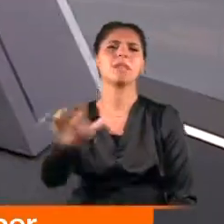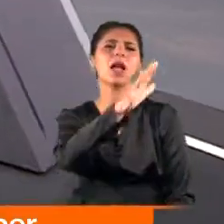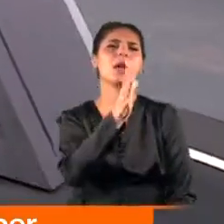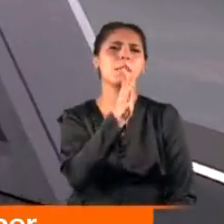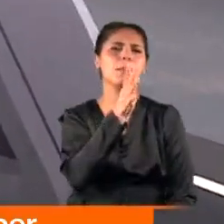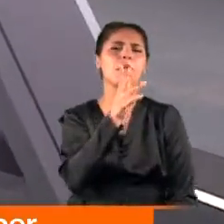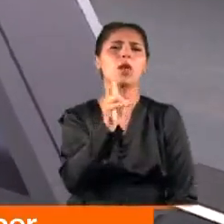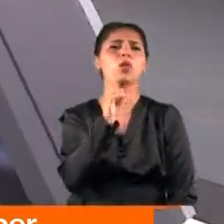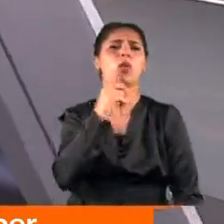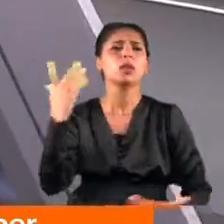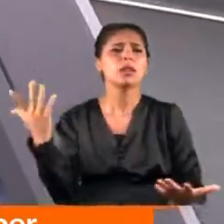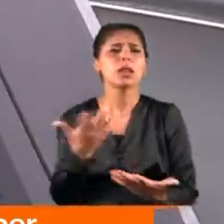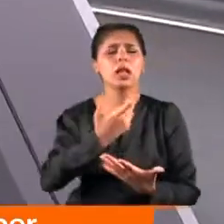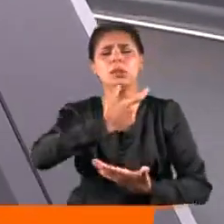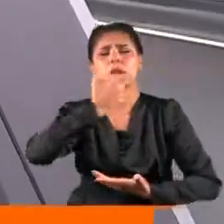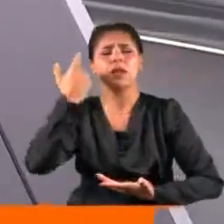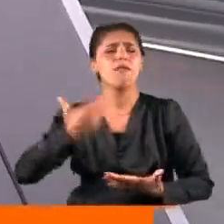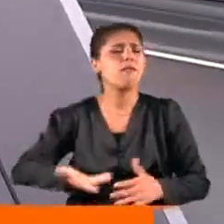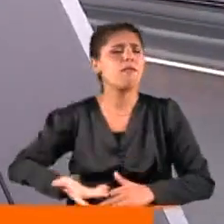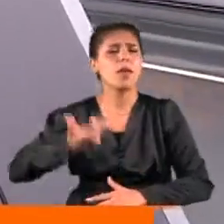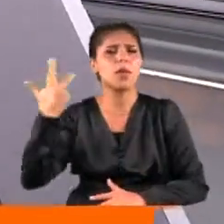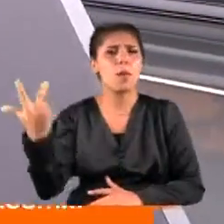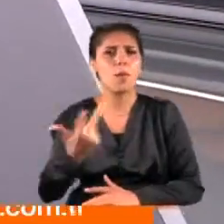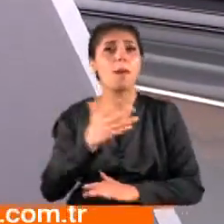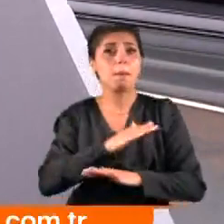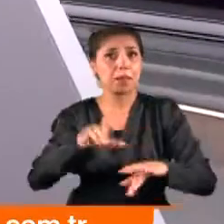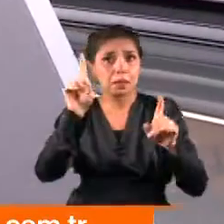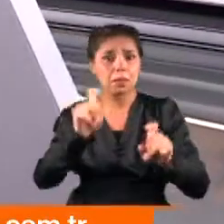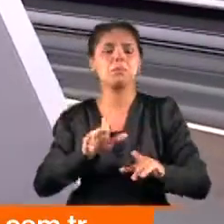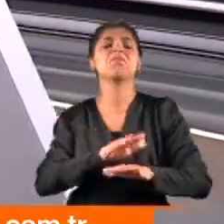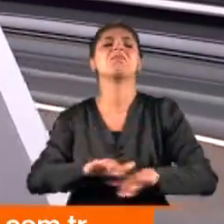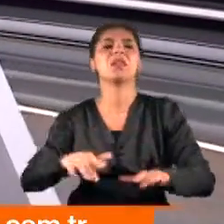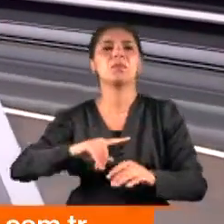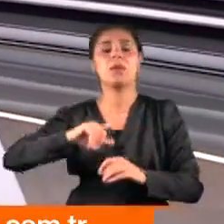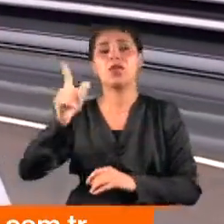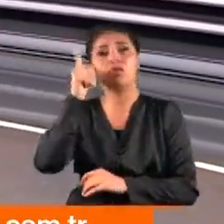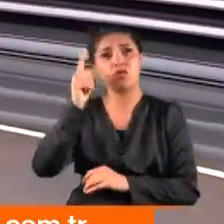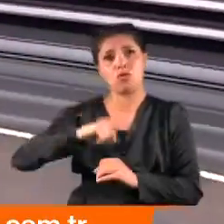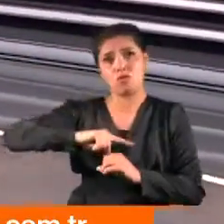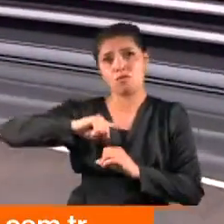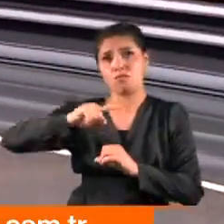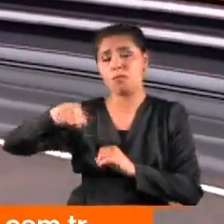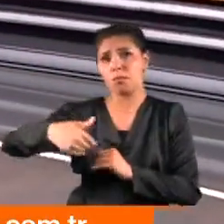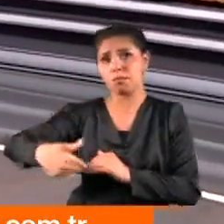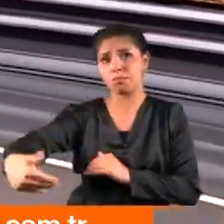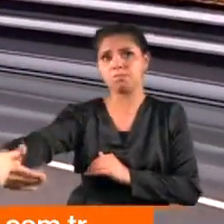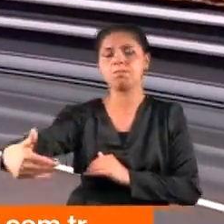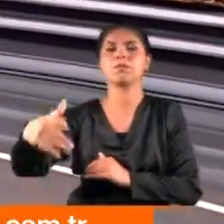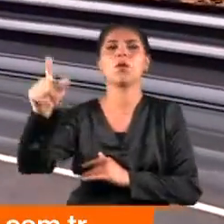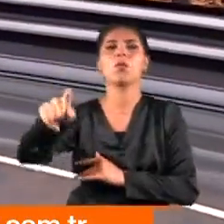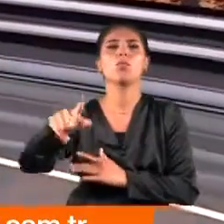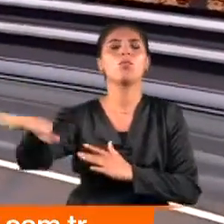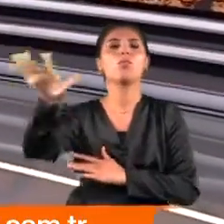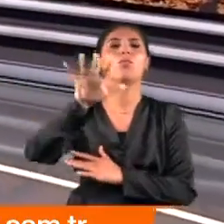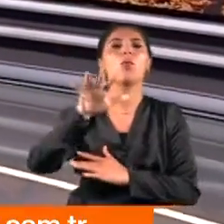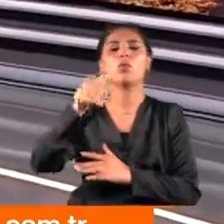Şüphesiz son yılların en sıcak günlerini yaşıyoruz ama bitti mi? Elbette bitmedi. Önümüzdeki çarşamba günü Eyyam-ı-Bahur dalgası geliyor. Bu